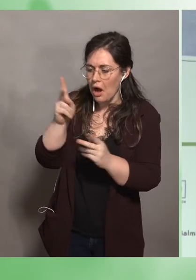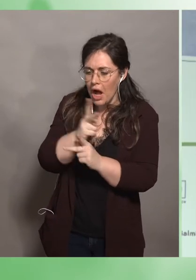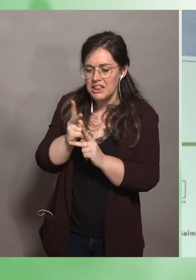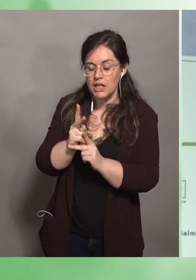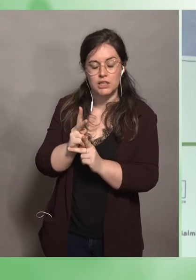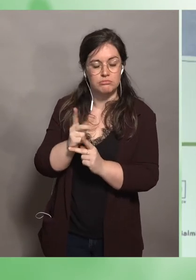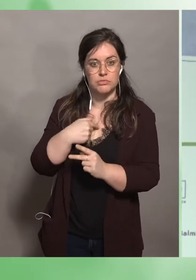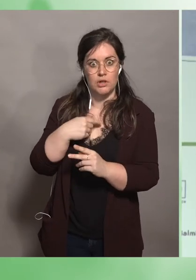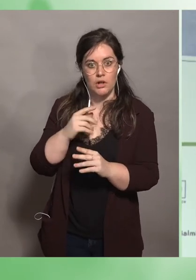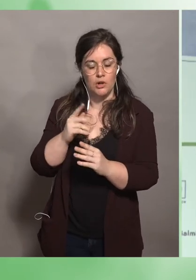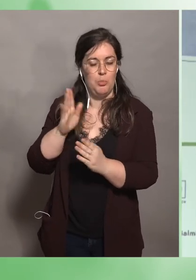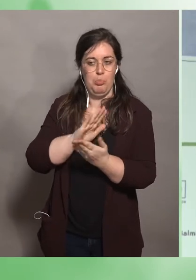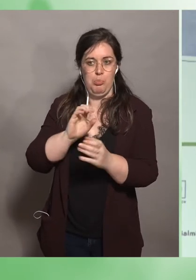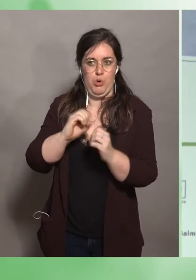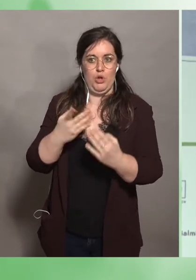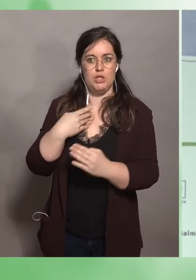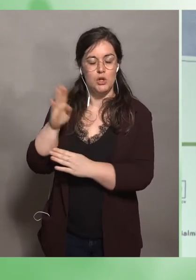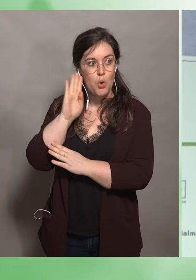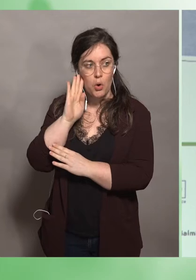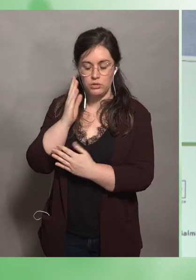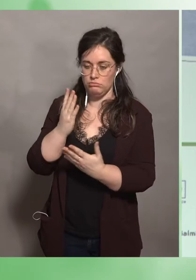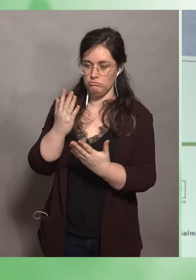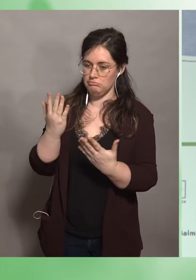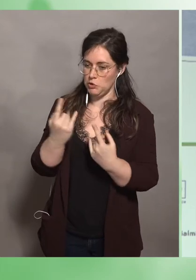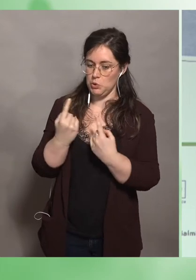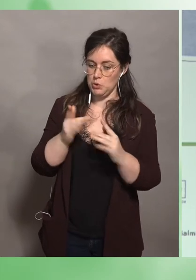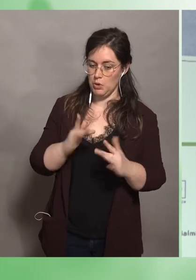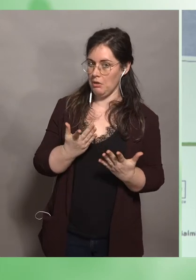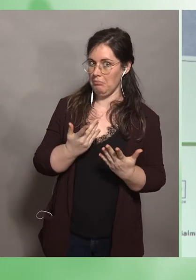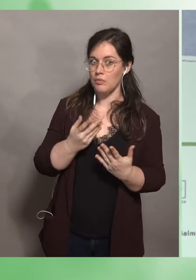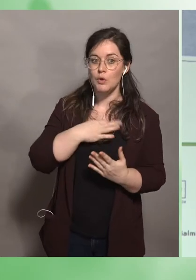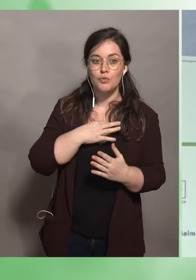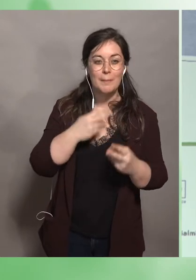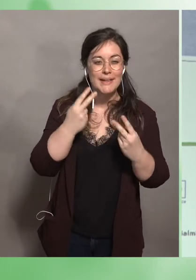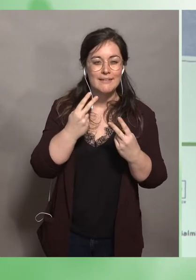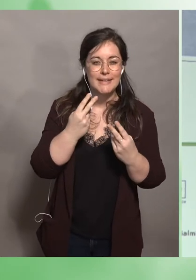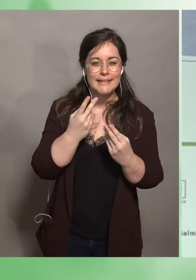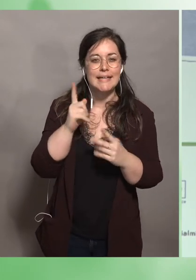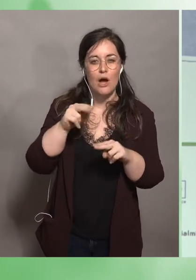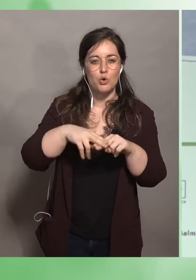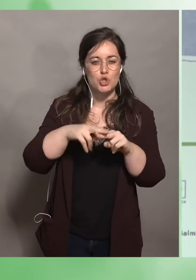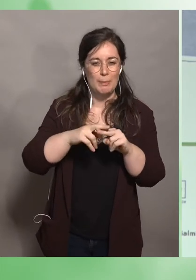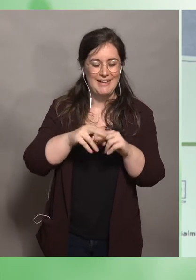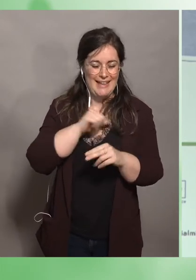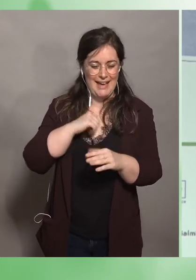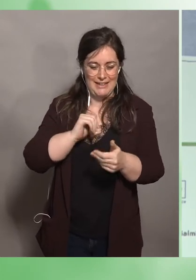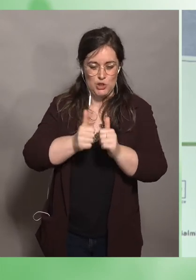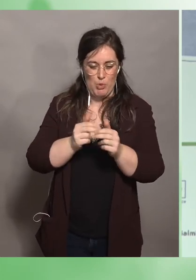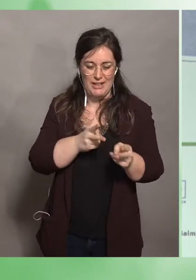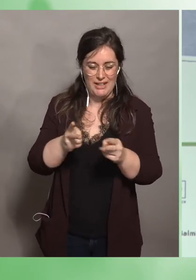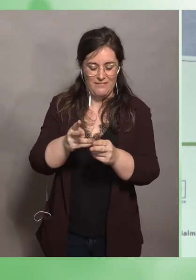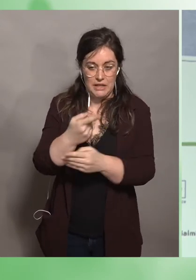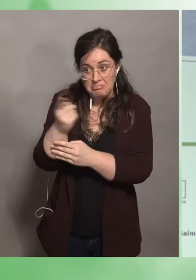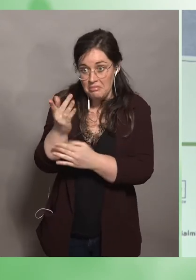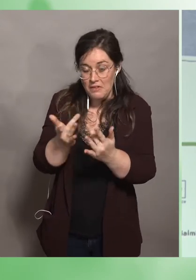Aber ich war plötzlich vor dieser Situation und ich musste eine Lösung finden. Und das war ganz wichtig für mich als Kind und später dann auch für meinen sportlichen Weg. Und den kennen